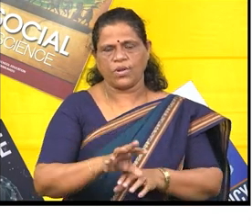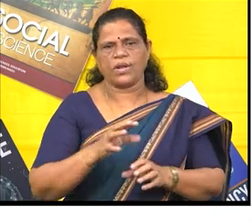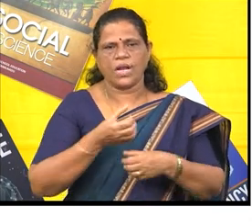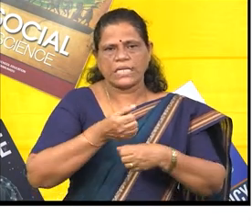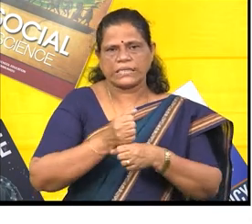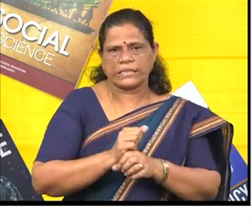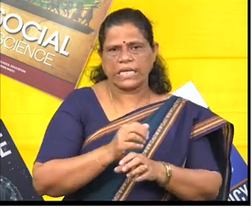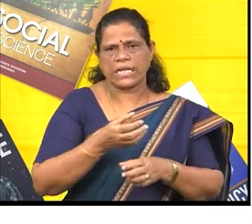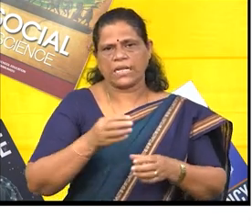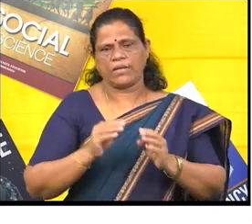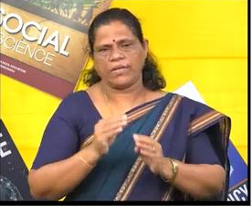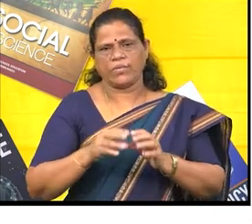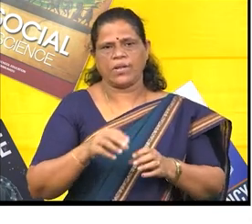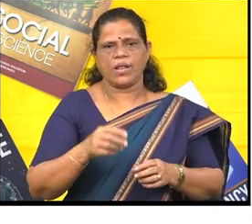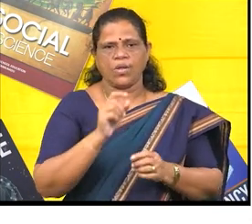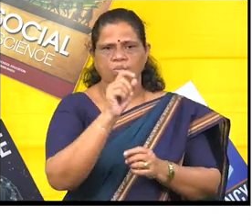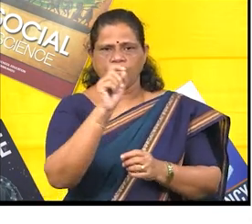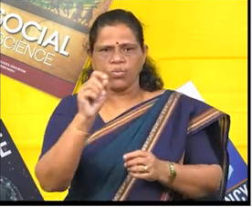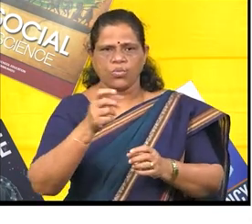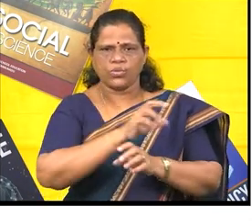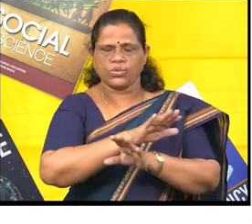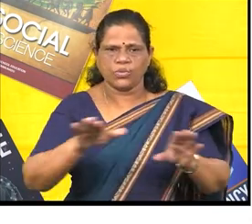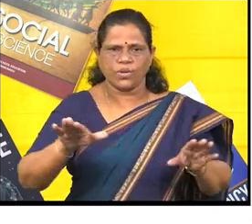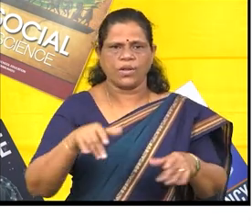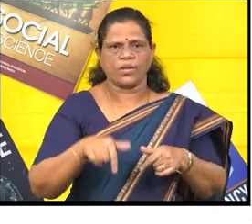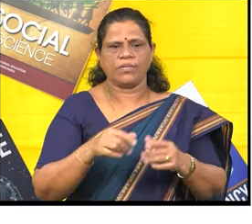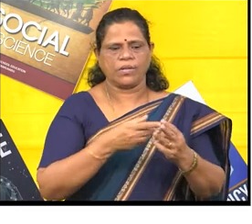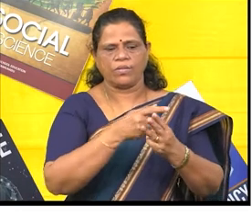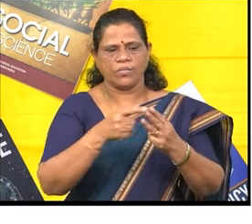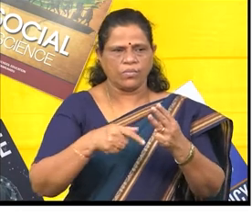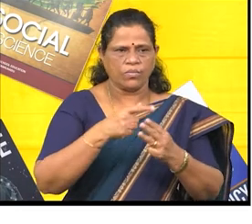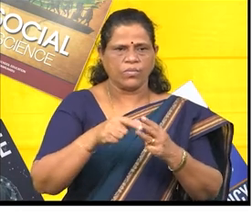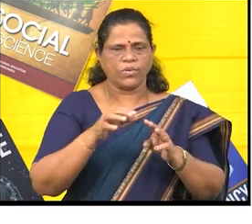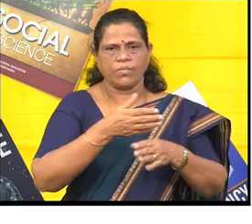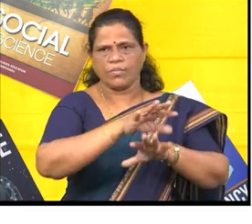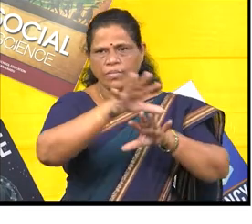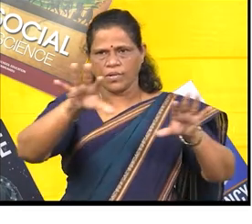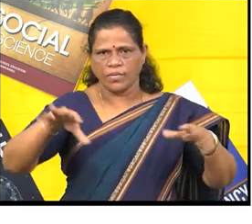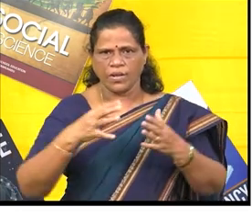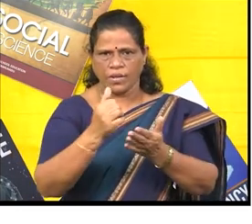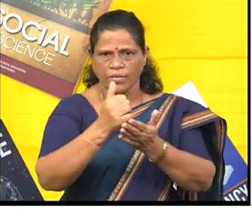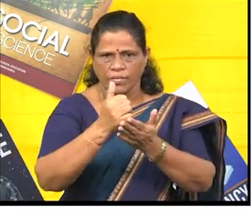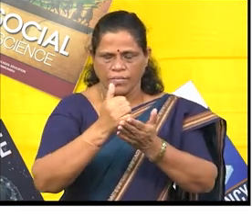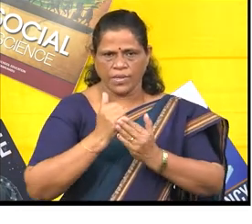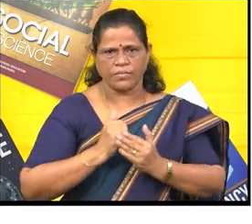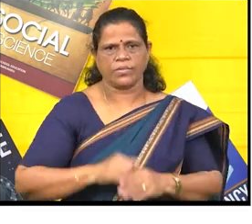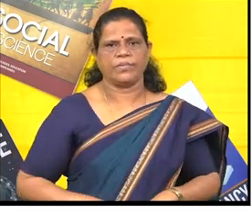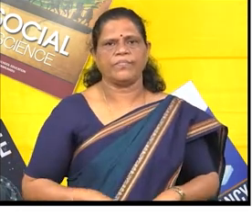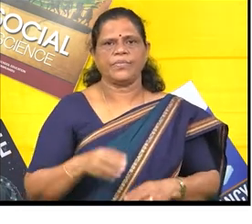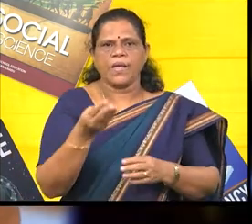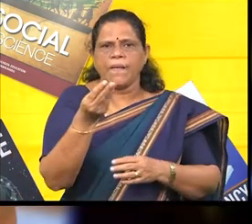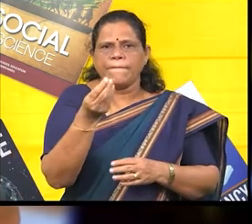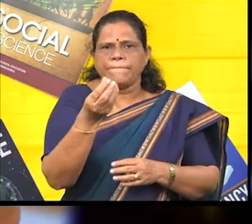உரங்கள். அடுத்து பூச்சிக்கொல்லிகள். இது மூன்று தான் நம்ம பரவலாக பயன்படுத்தக்கூடிய முறைகள், வேதிப்பொருட்களை பயன்படுத்தக்கூடிய